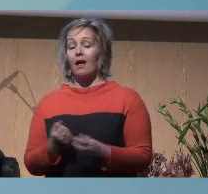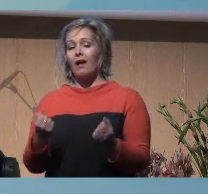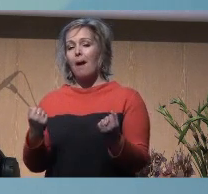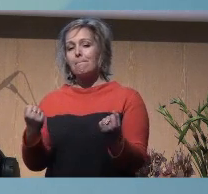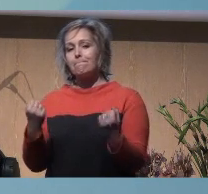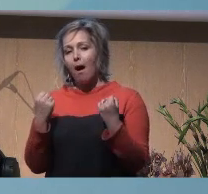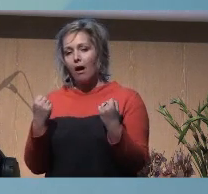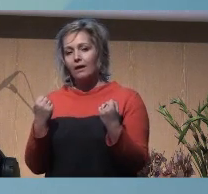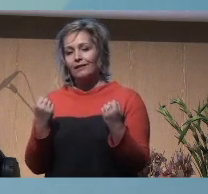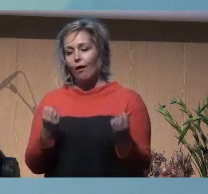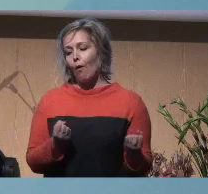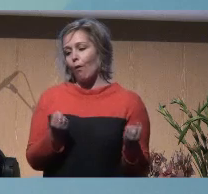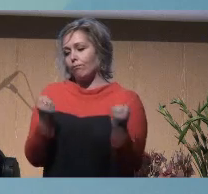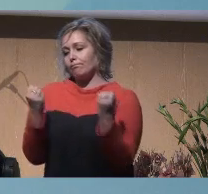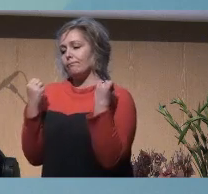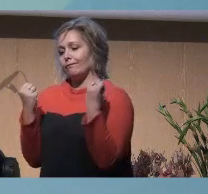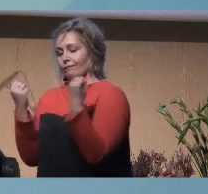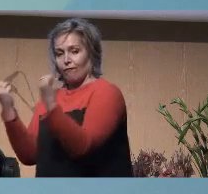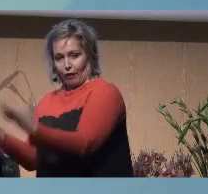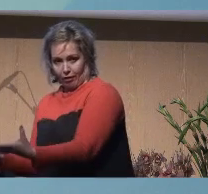Makt, å flytte makt.